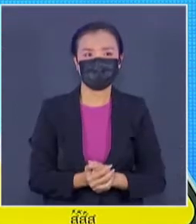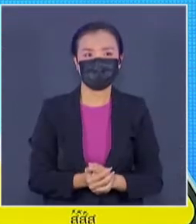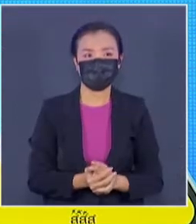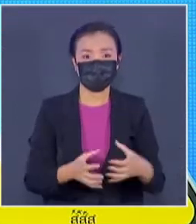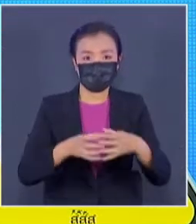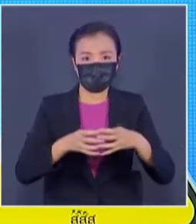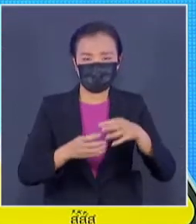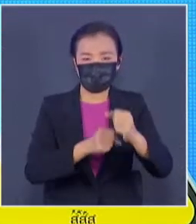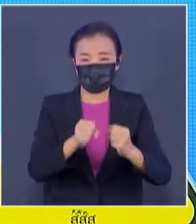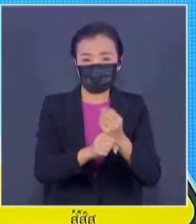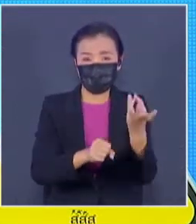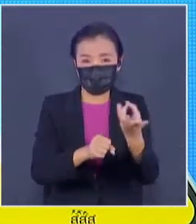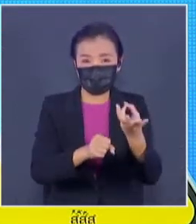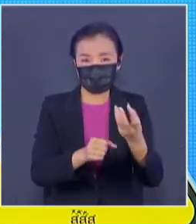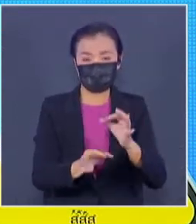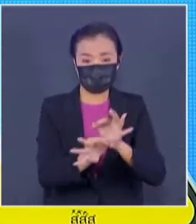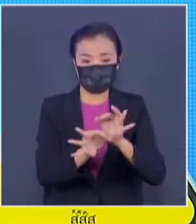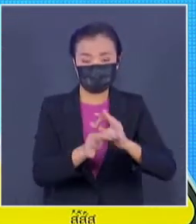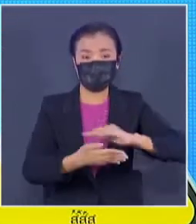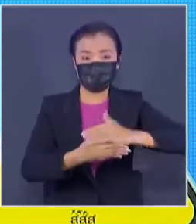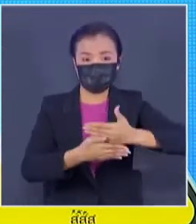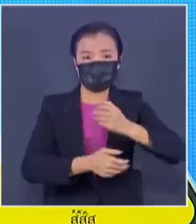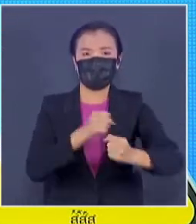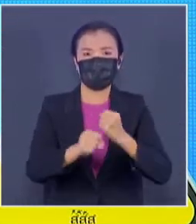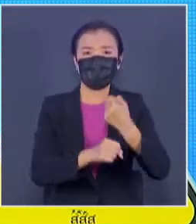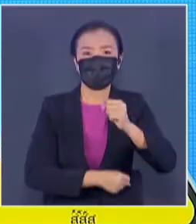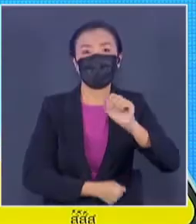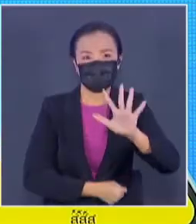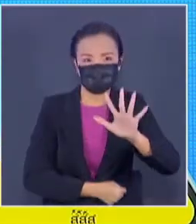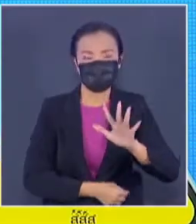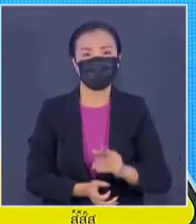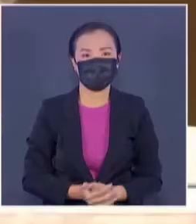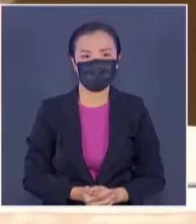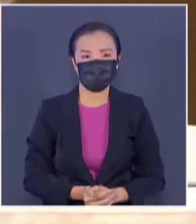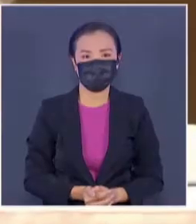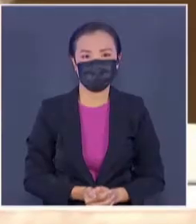ขบวนการอายุน้อยสุดเนี่ยคนที่รับจ้างเปิดบัญชีอายุเพียงแค่15ปีเท่านั้นนะคะ